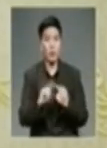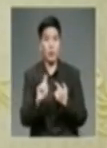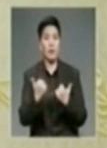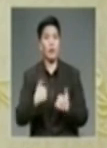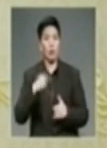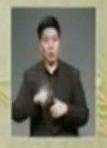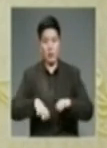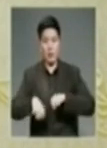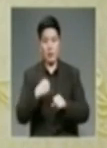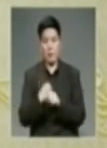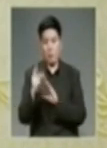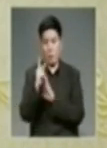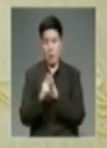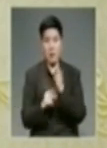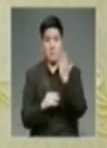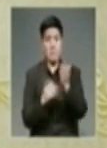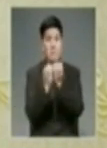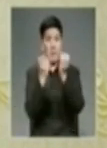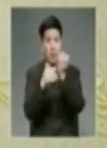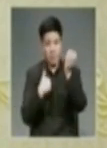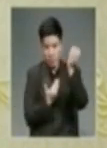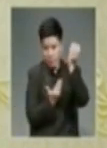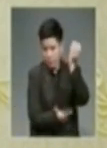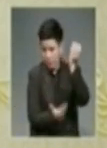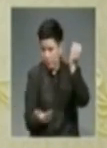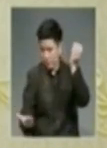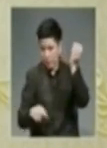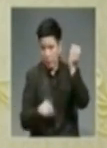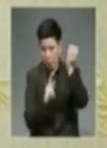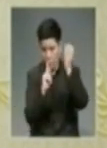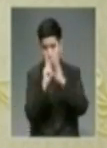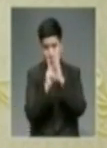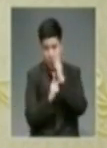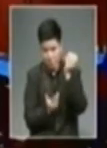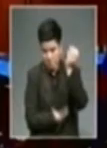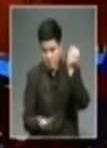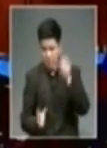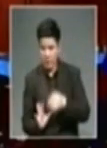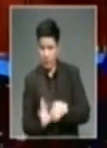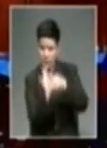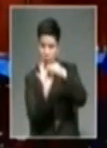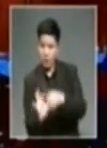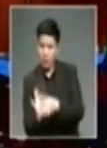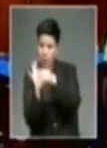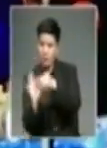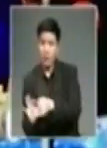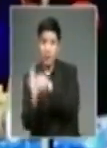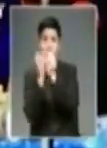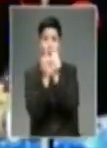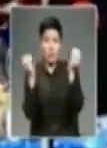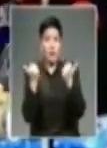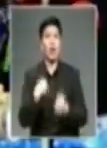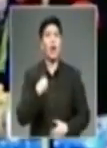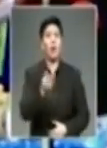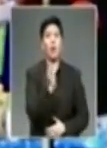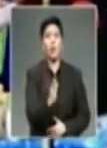องมีการจัดทำกฎหมายลูกอีกนะครับที่สอดคล้องกับรัฐธรรมนูญใหม่ที่ได้กำหนดไว้ ผมก็อยากให้พี่น้องประชาชนที่รักทุกคน